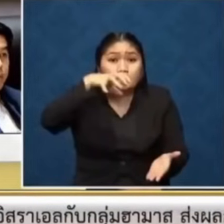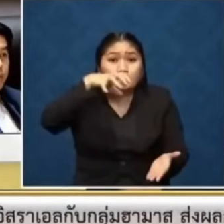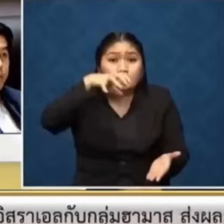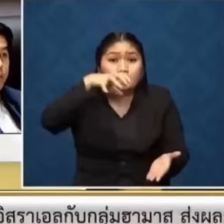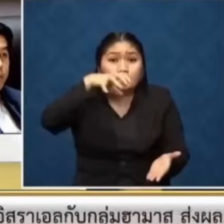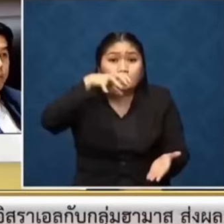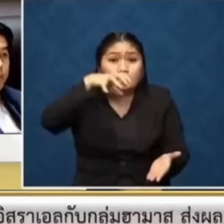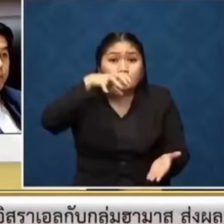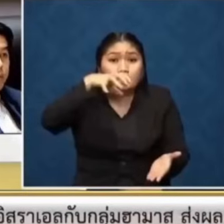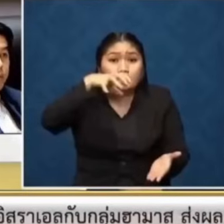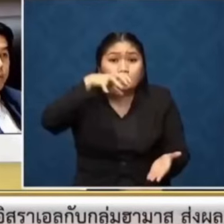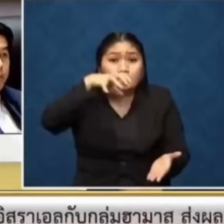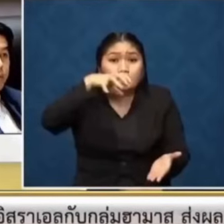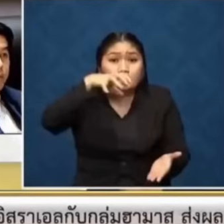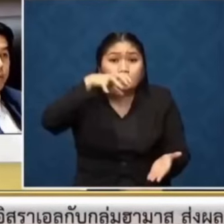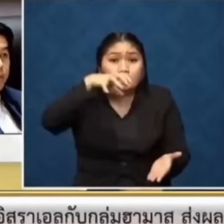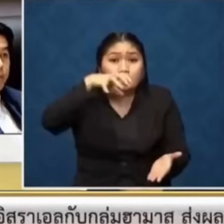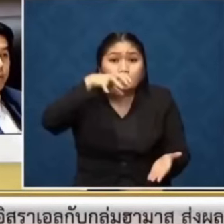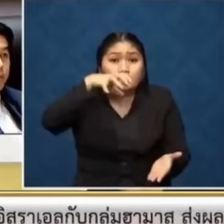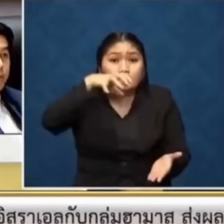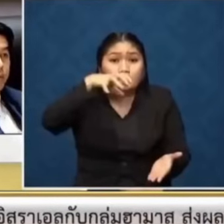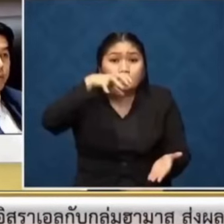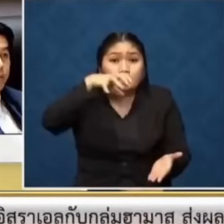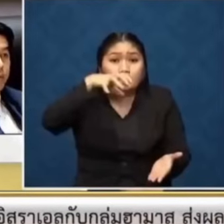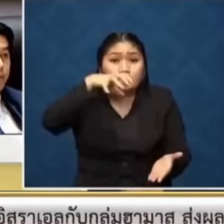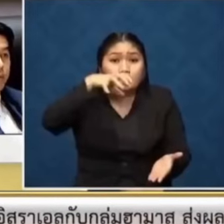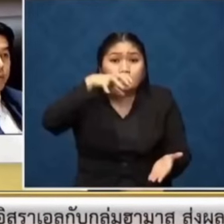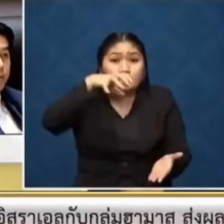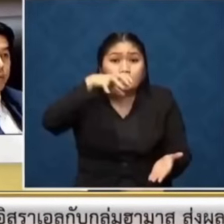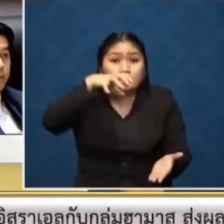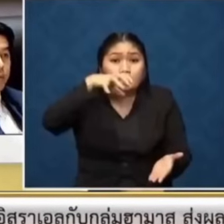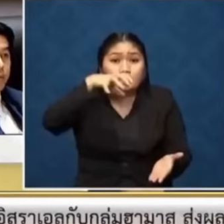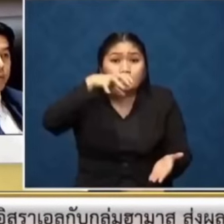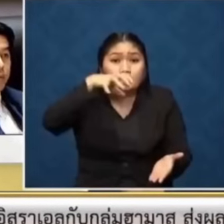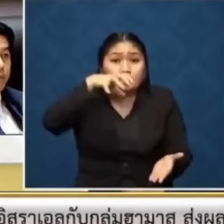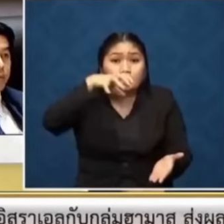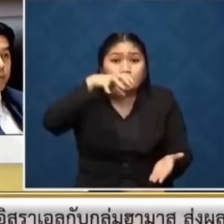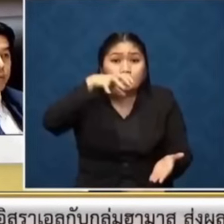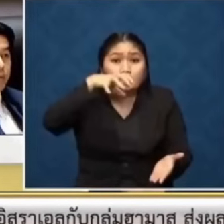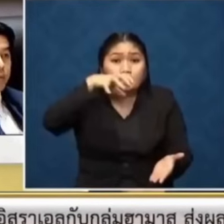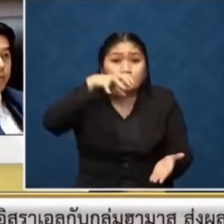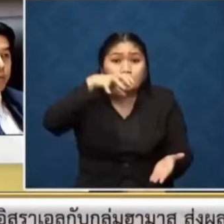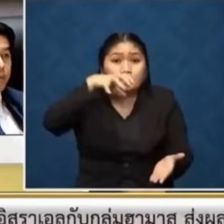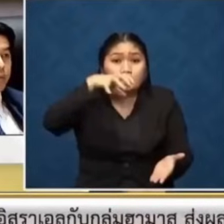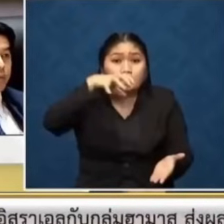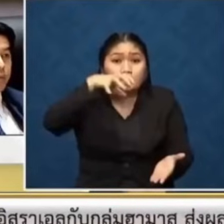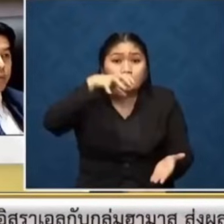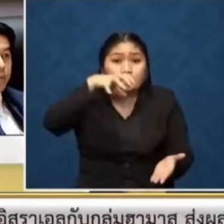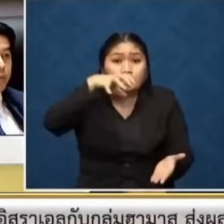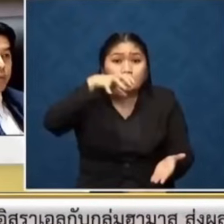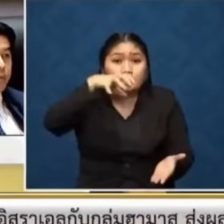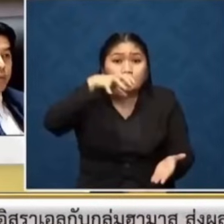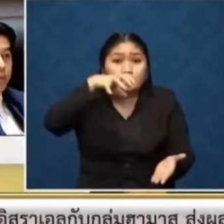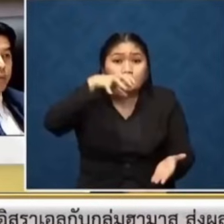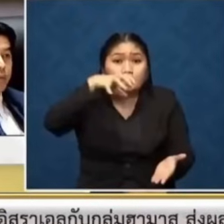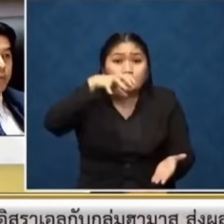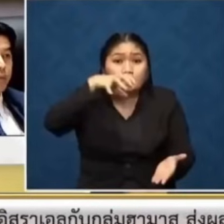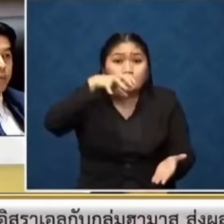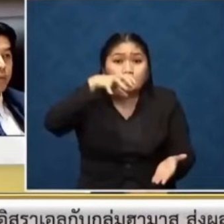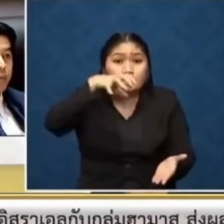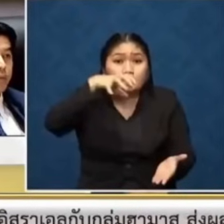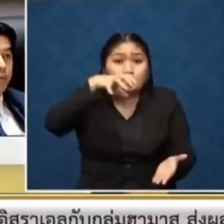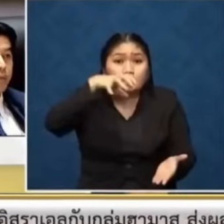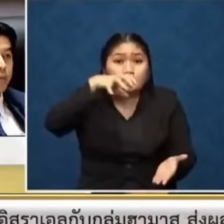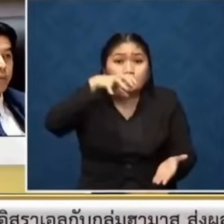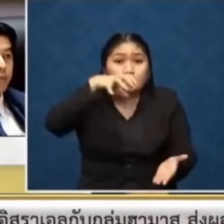หลังชัยธวัฒน์ตุราธนเดือดกรณีที่เศรษฐาทวีสินหนีสภา